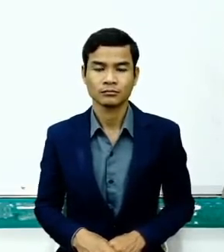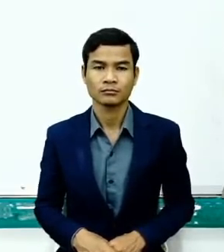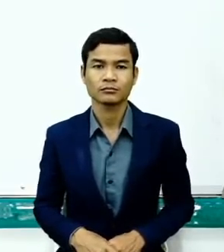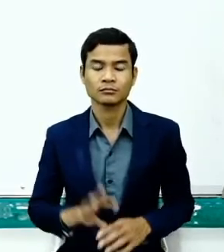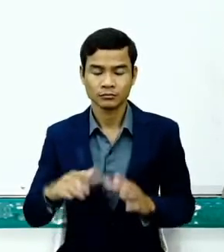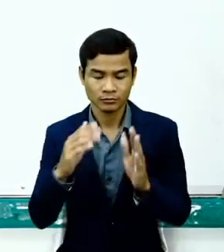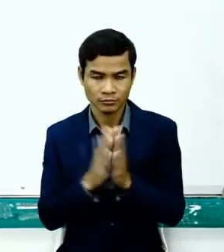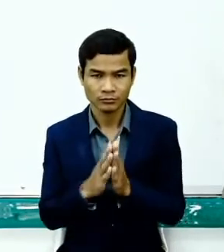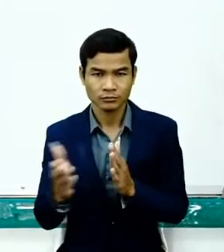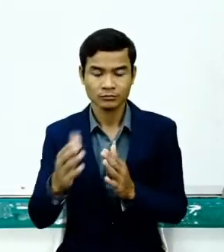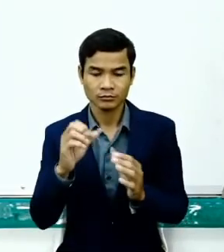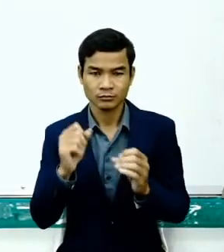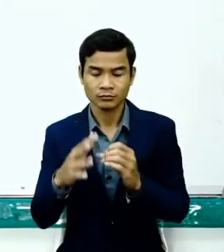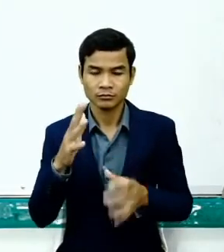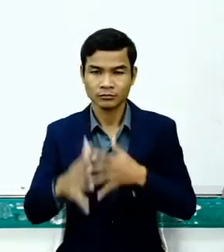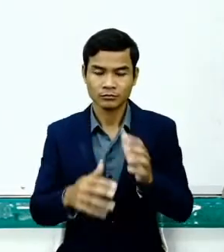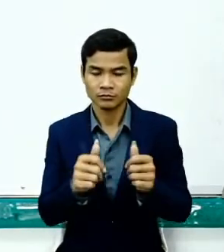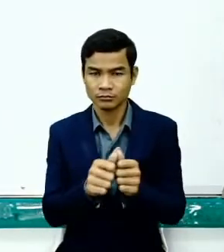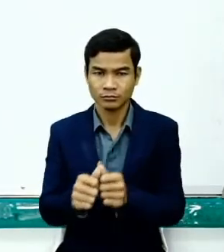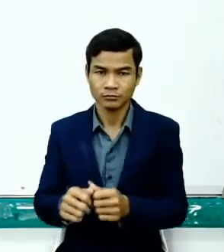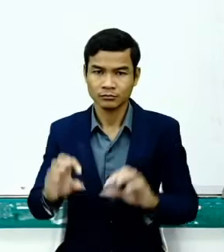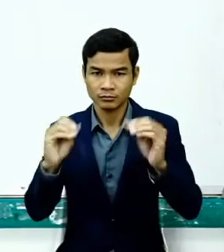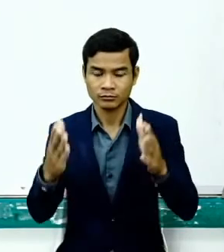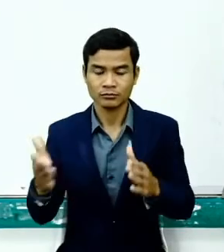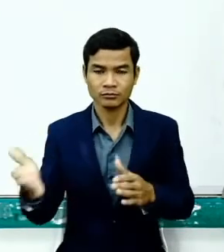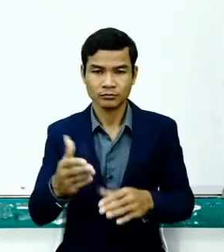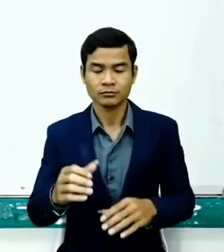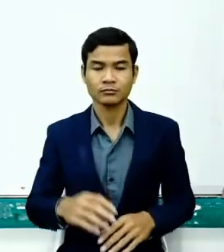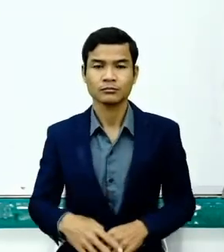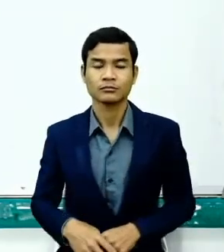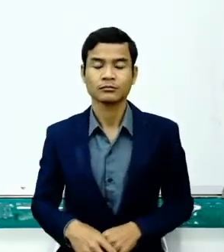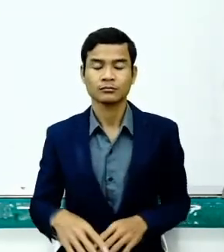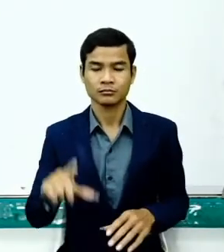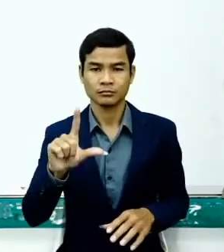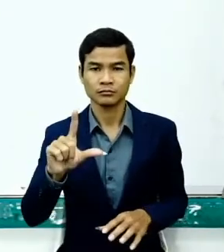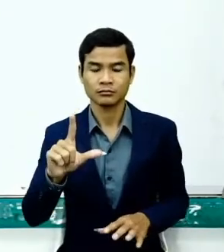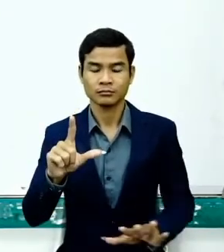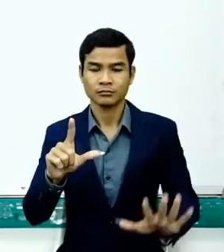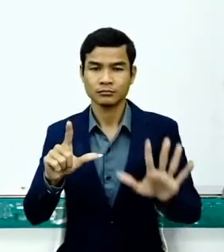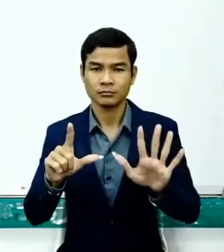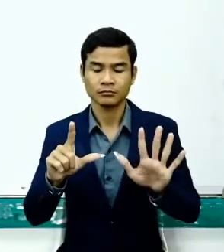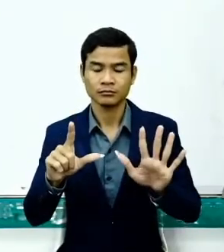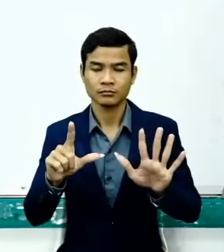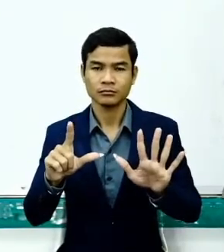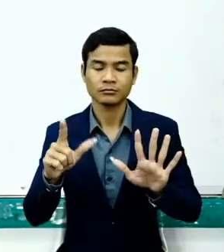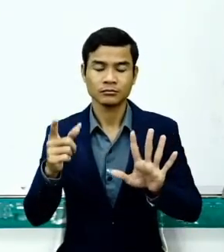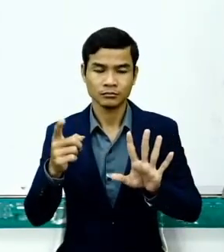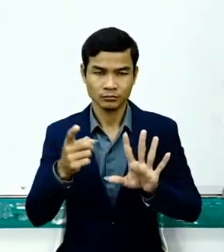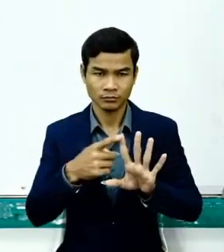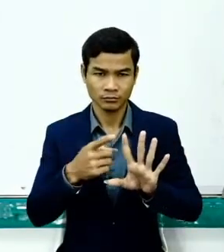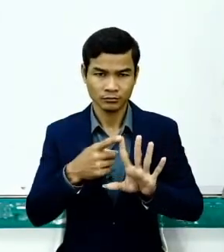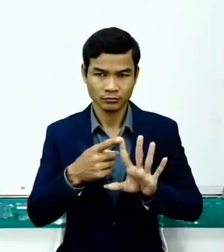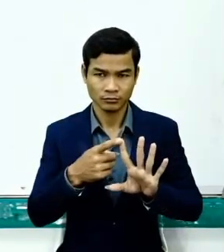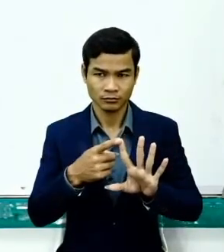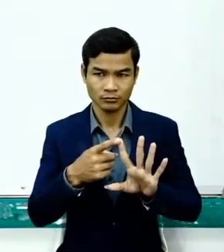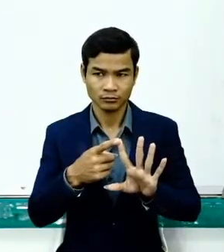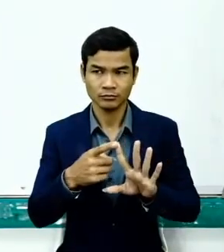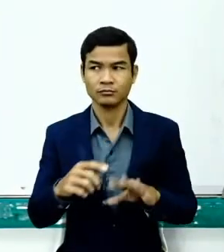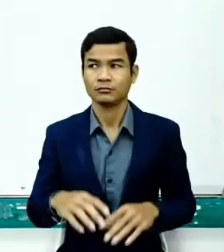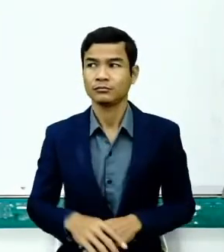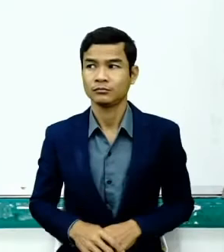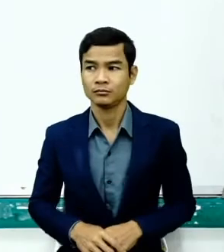អរគុណកូនចាប់ផ្ដើមអានជាមួយអ្នកគ្រូចាប់ផ្ដើមចអី